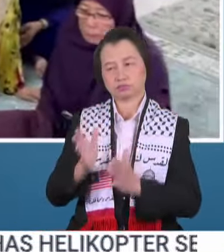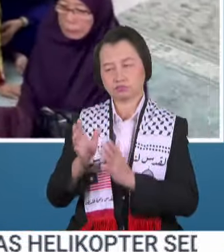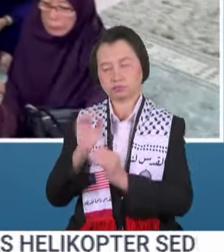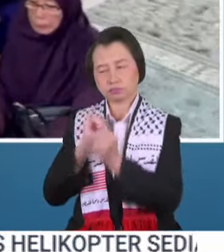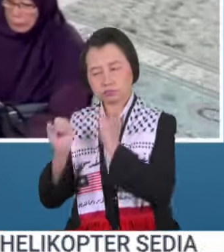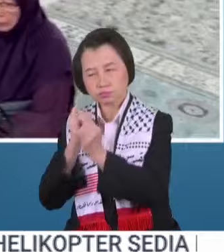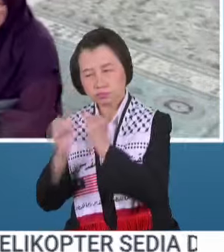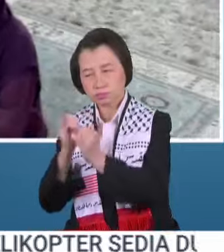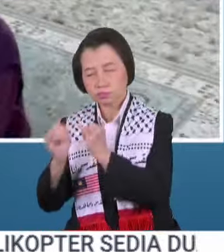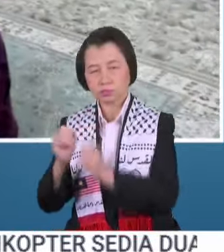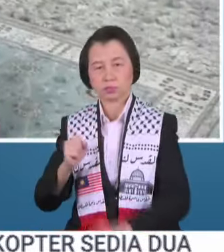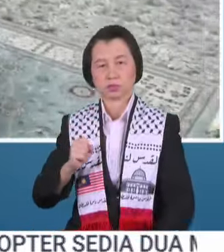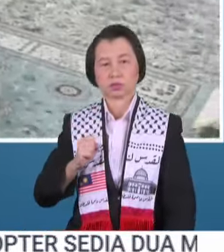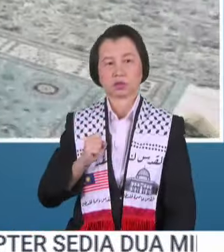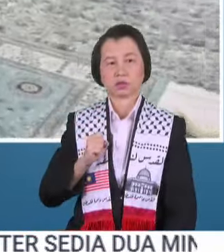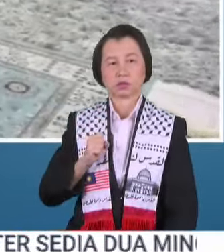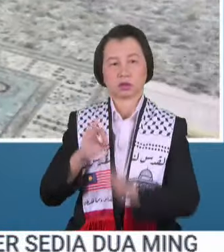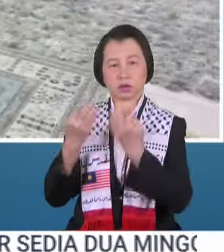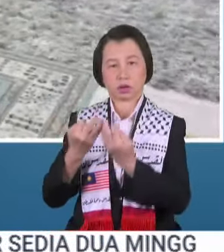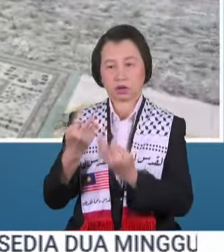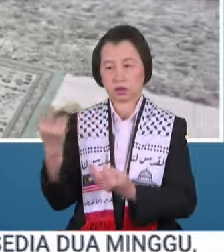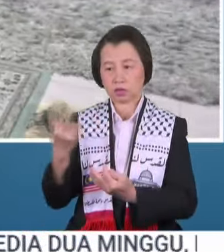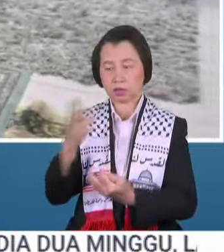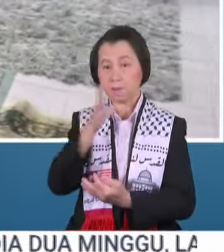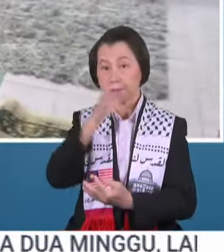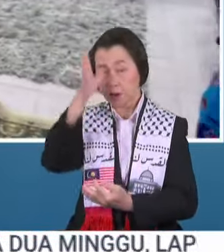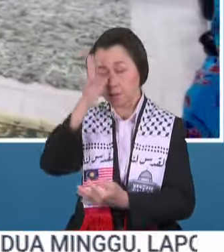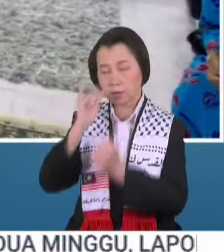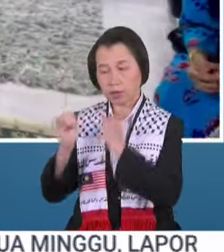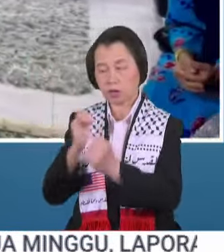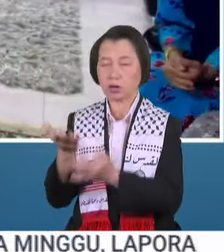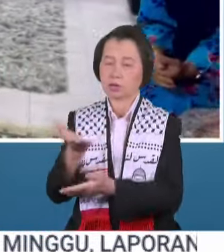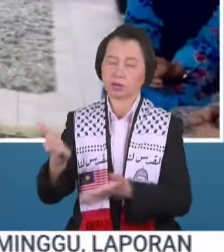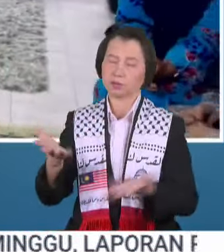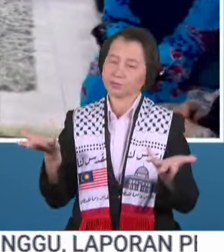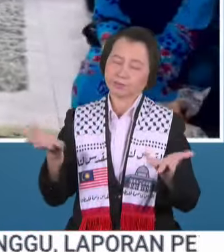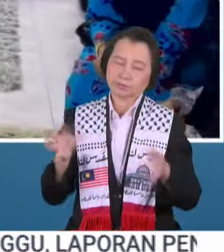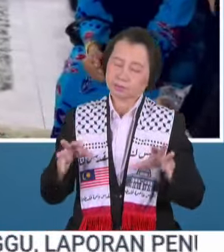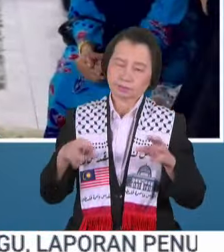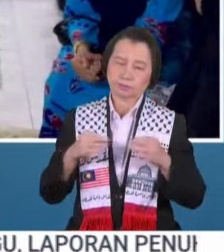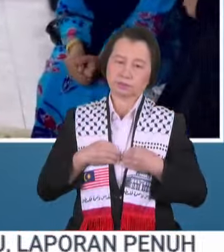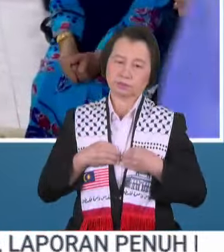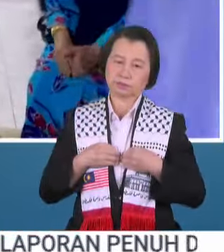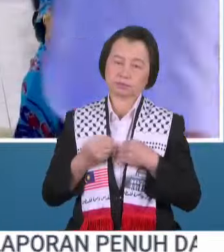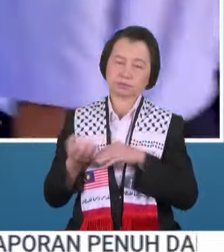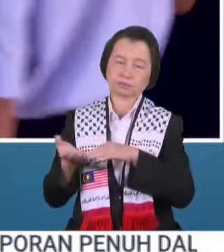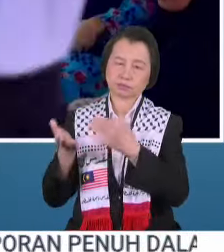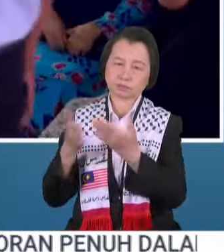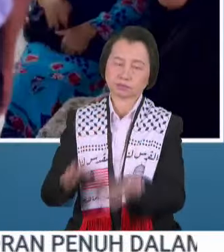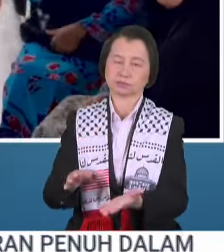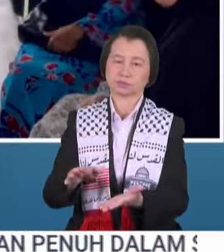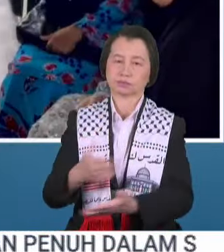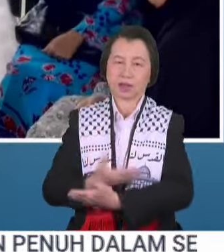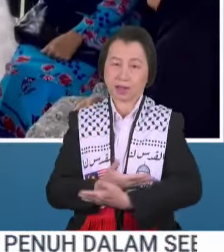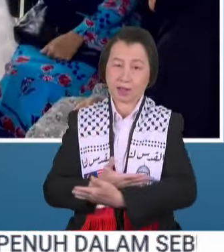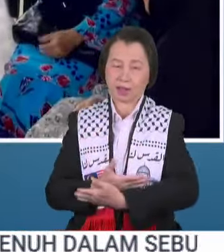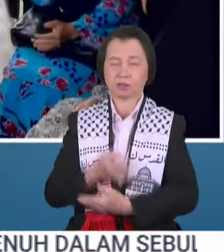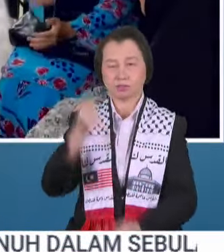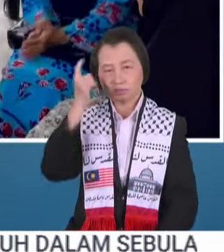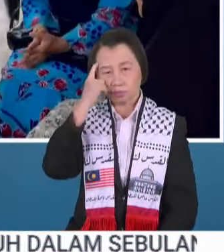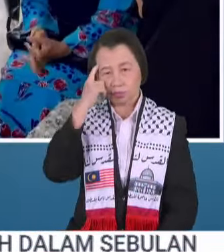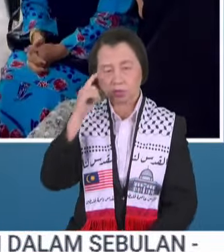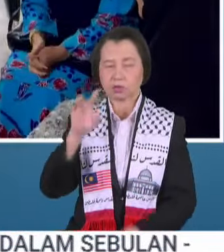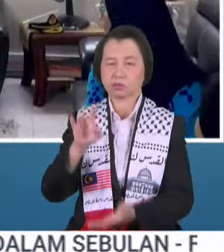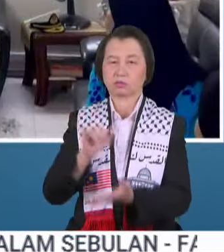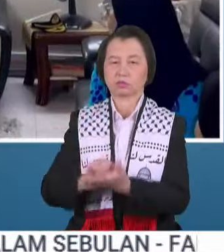keluarga mangsa ataupun kedua ibu apanya, dan mereka reda dan pasrah dengan kejadian menimpa dan menganggapkan